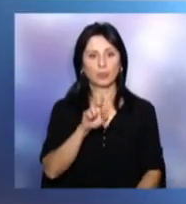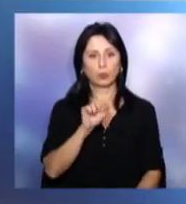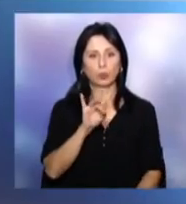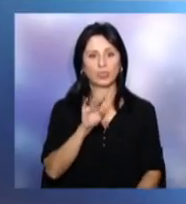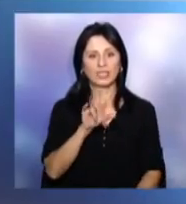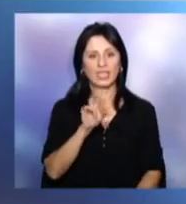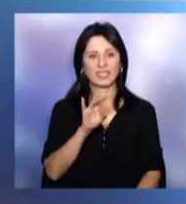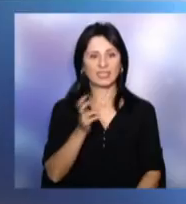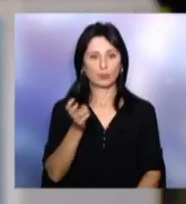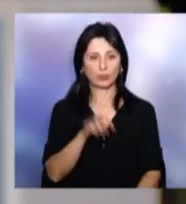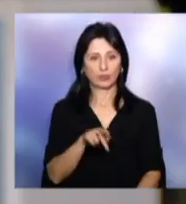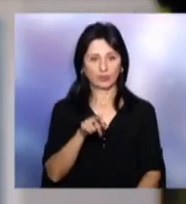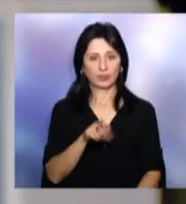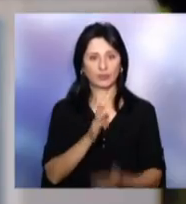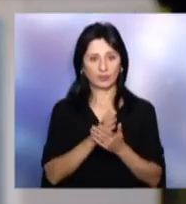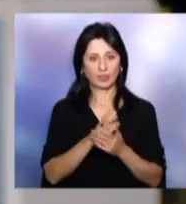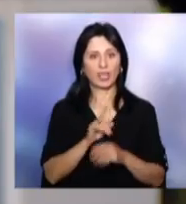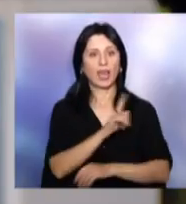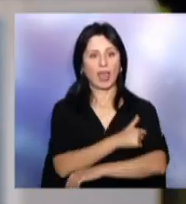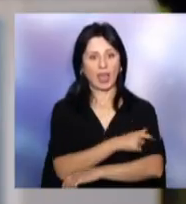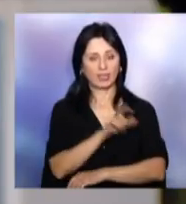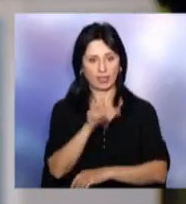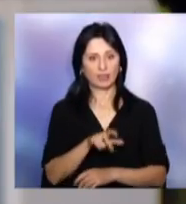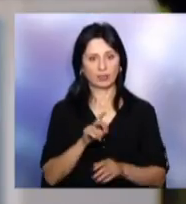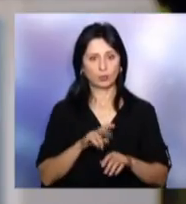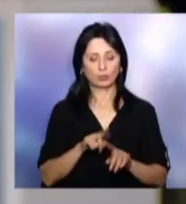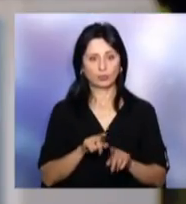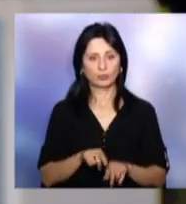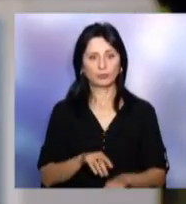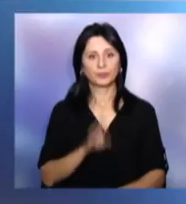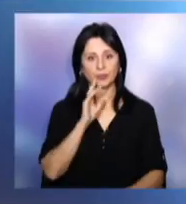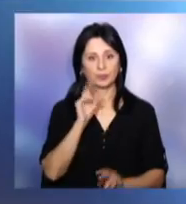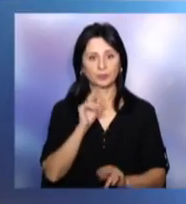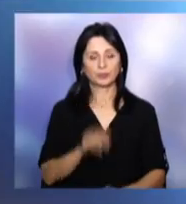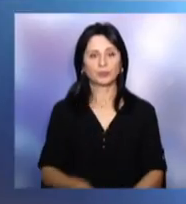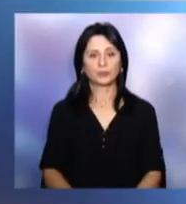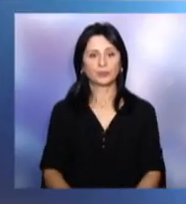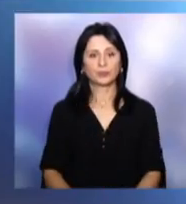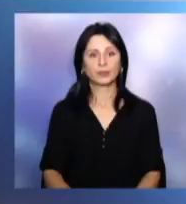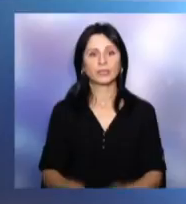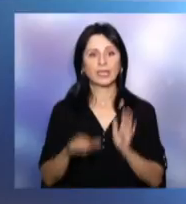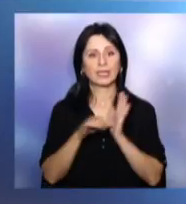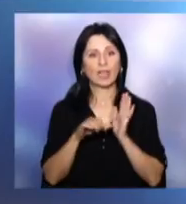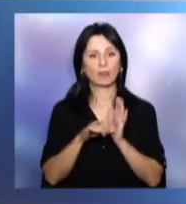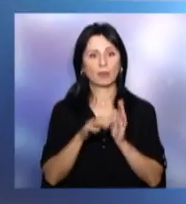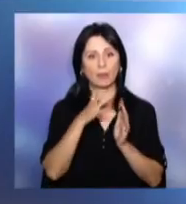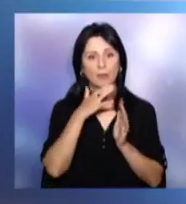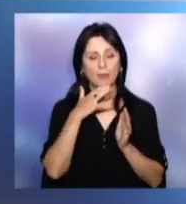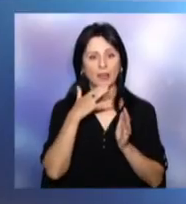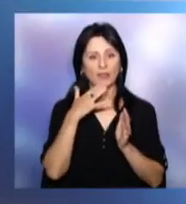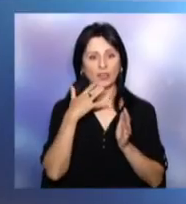ბურძენიძე შემოგვიერთ და ისიც გახლავთ ექთანი. დილამშვიდობის ამანანა. და დაგვეხმარება ძალიან